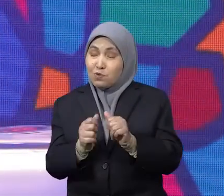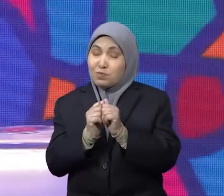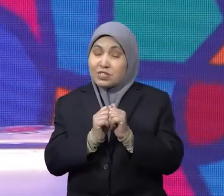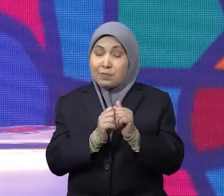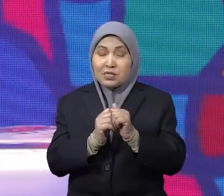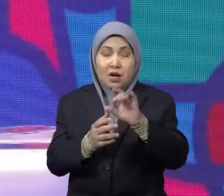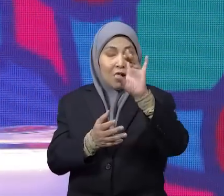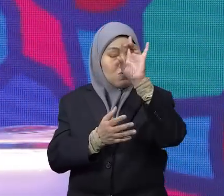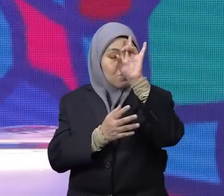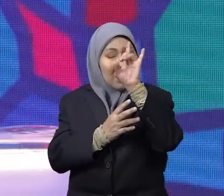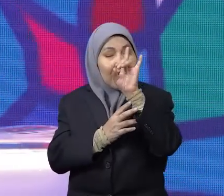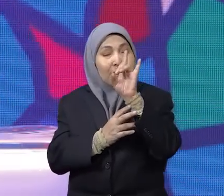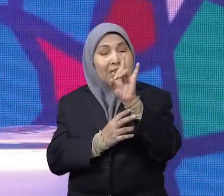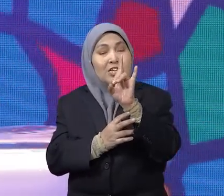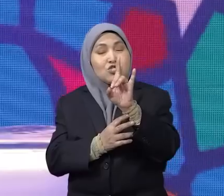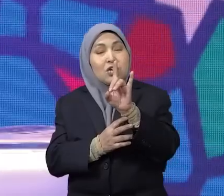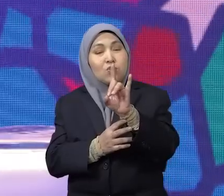insyaAllah. A'udzubillahi